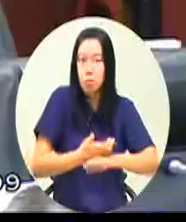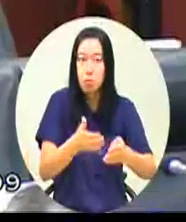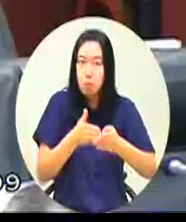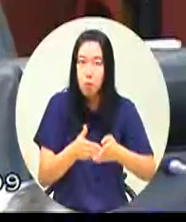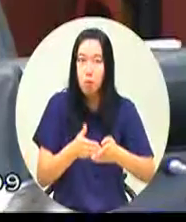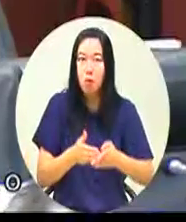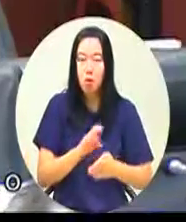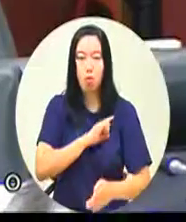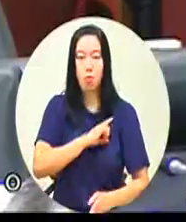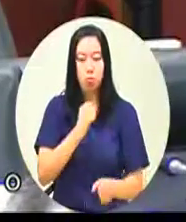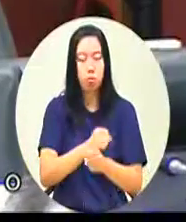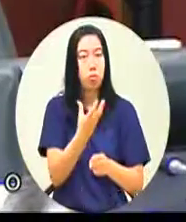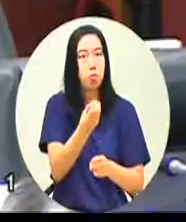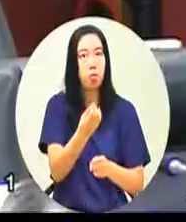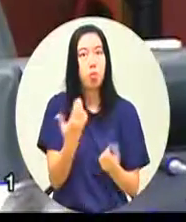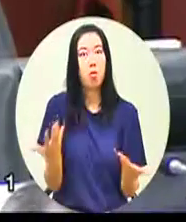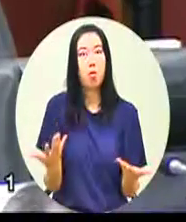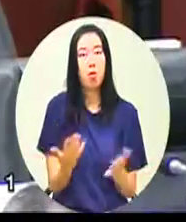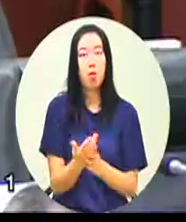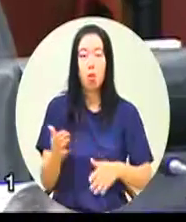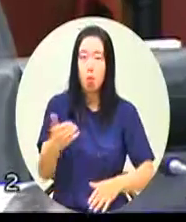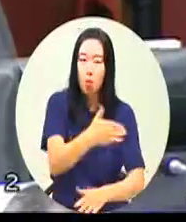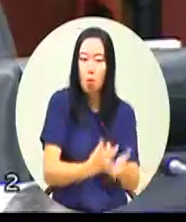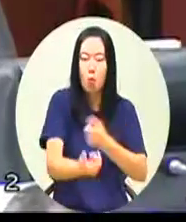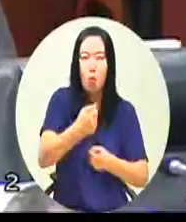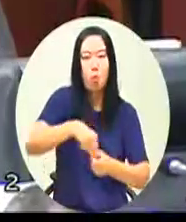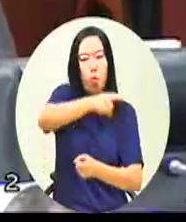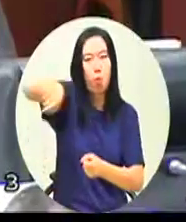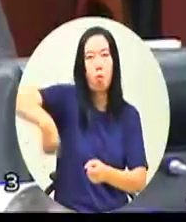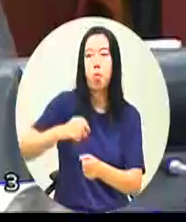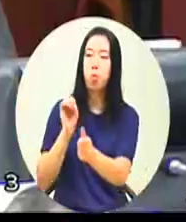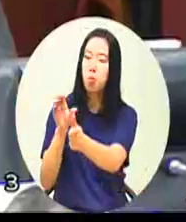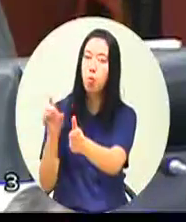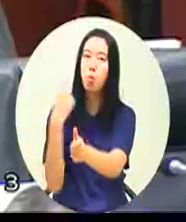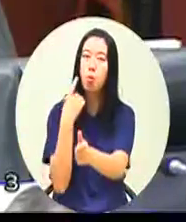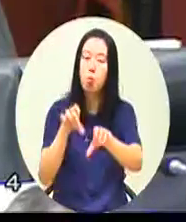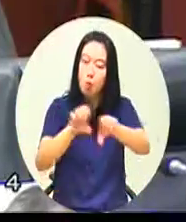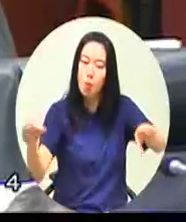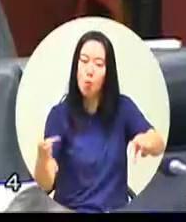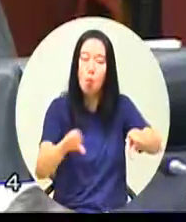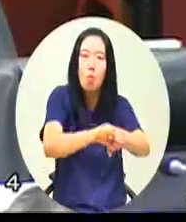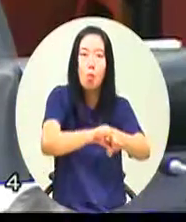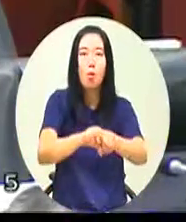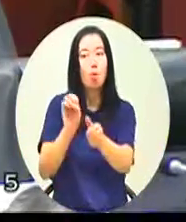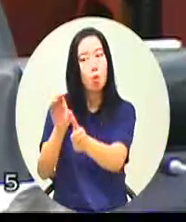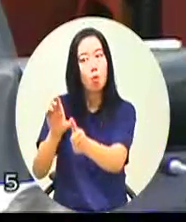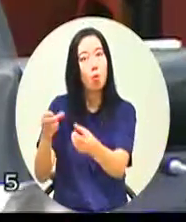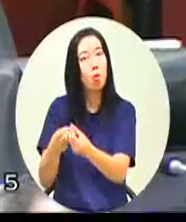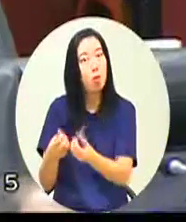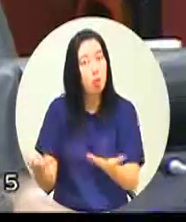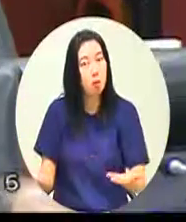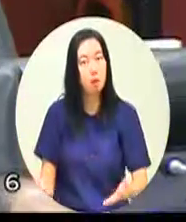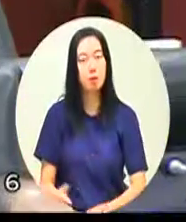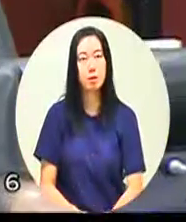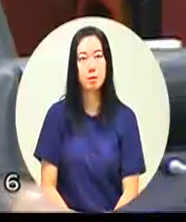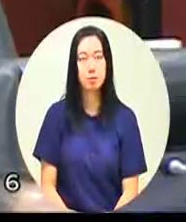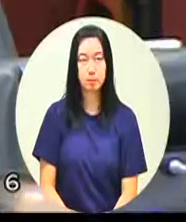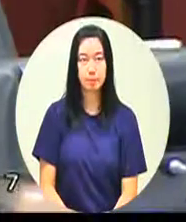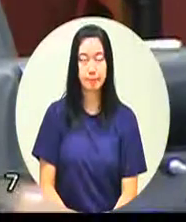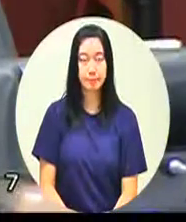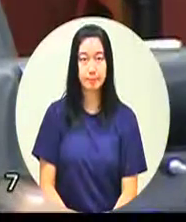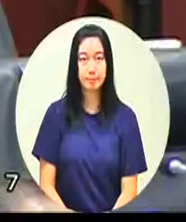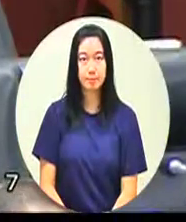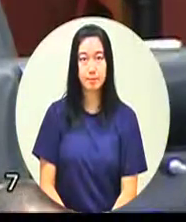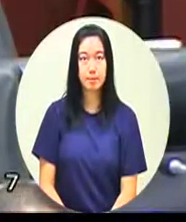做，你要叫咱的渔民变怎养殖管线变怎来接管？ 理解。 所以这一点那